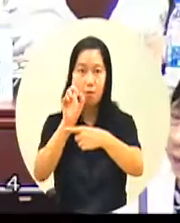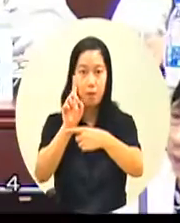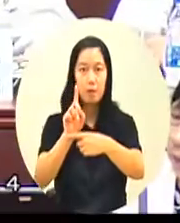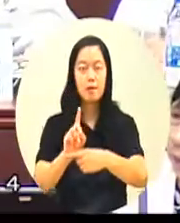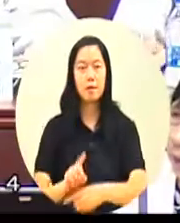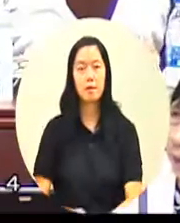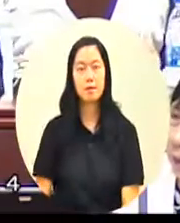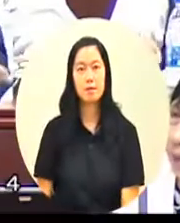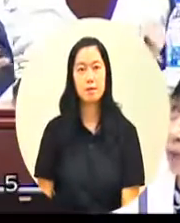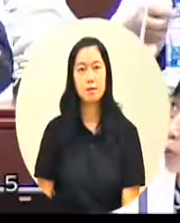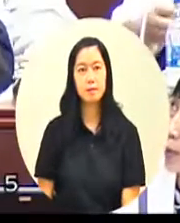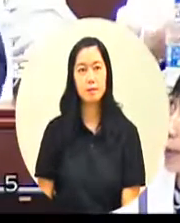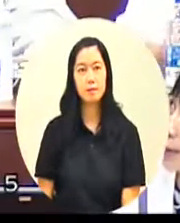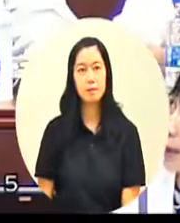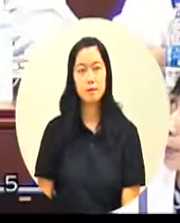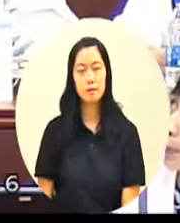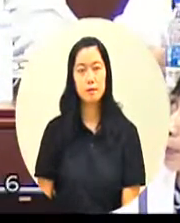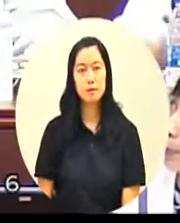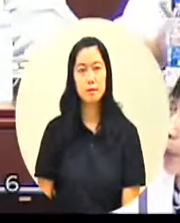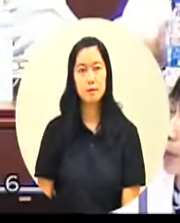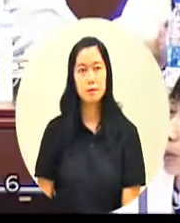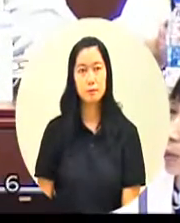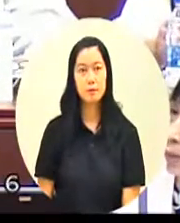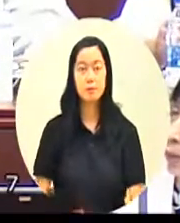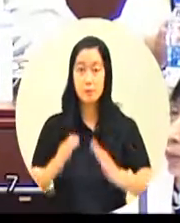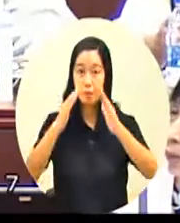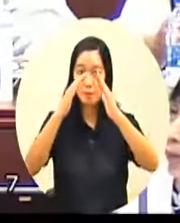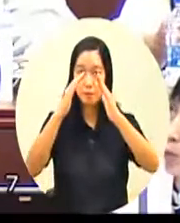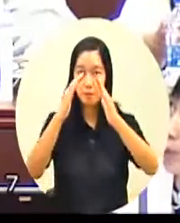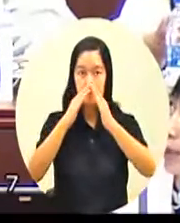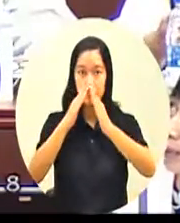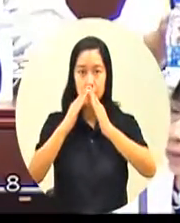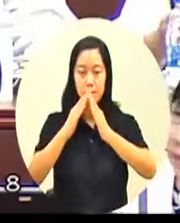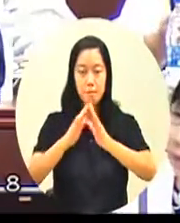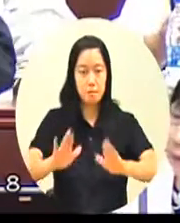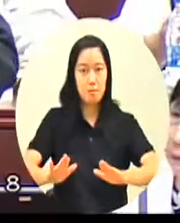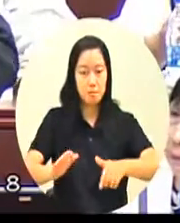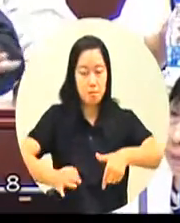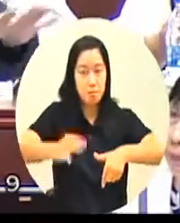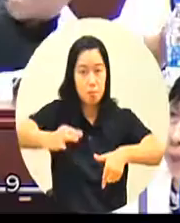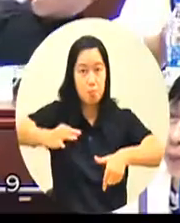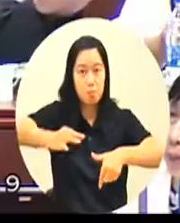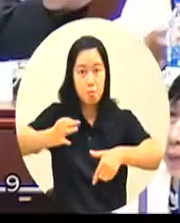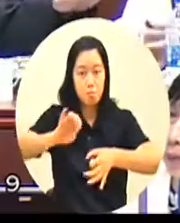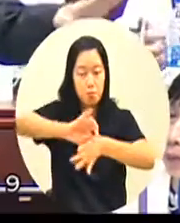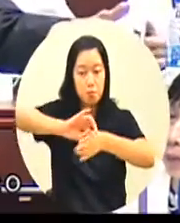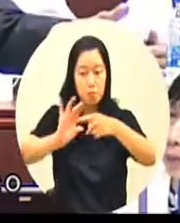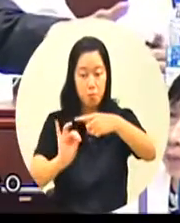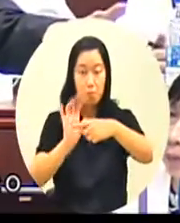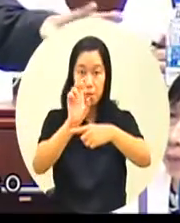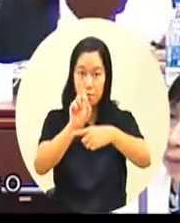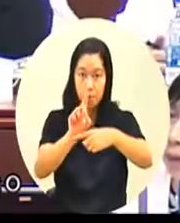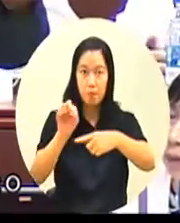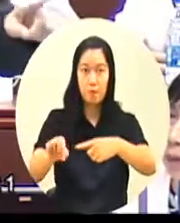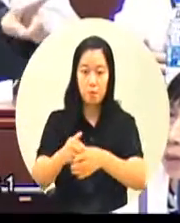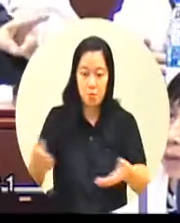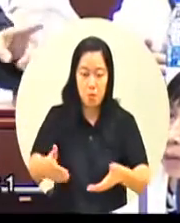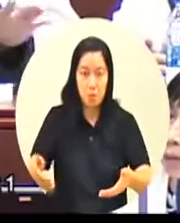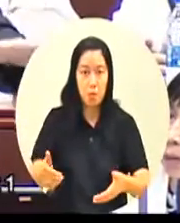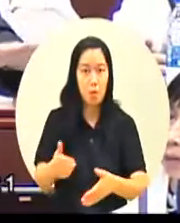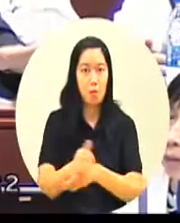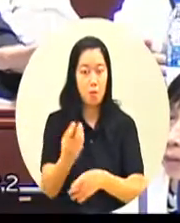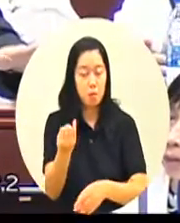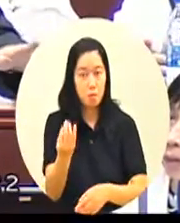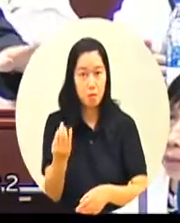81%， 对， 房屋税， 房屋限制， 对， 限制是按照工程的造价，我们高雄